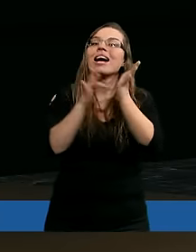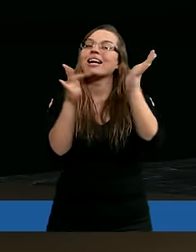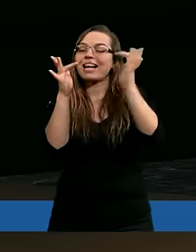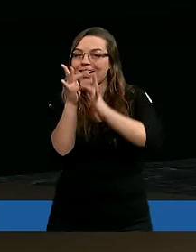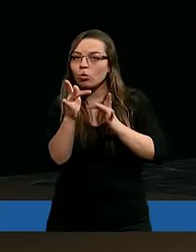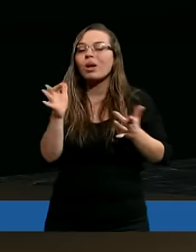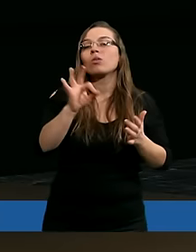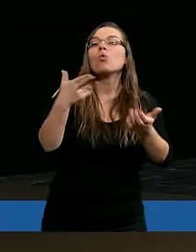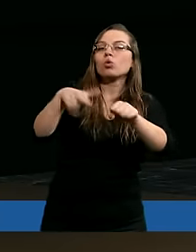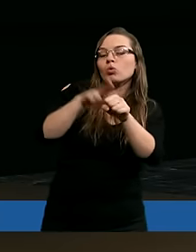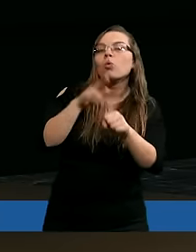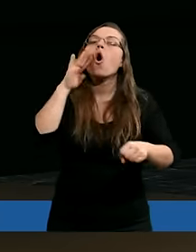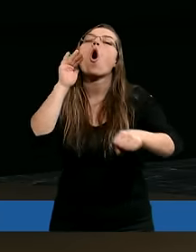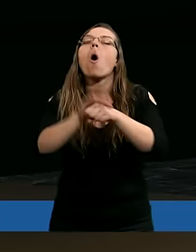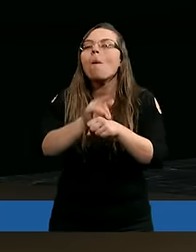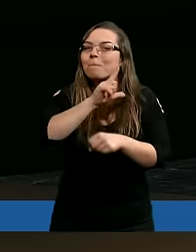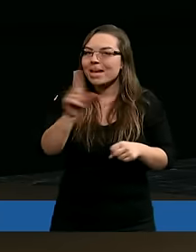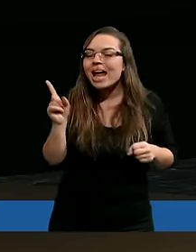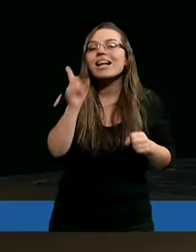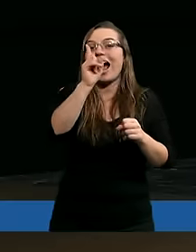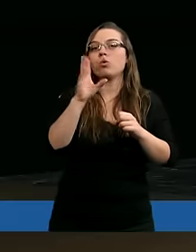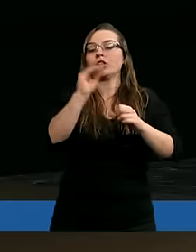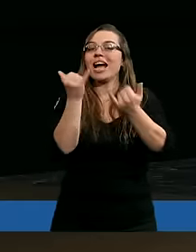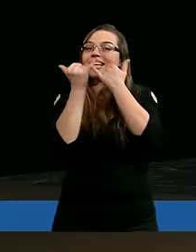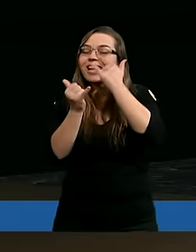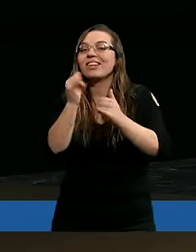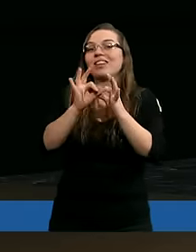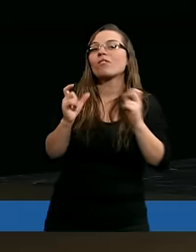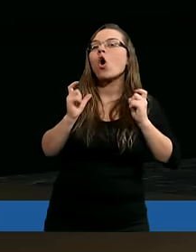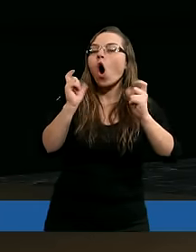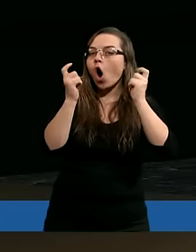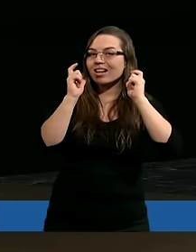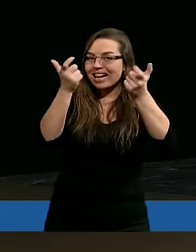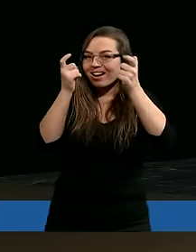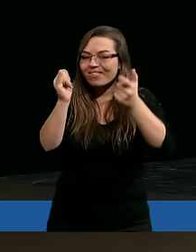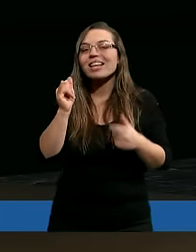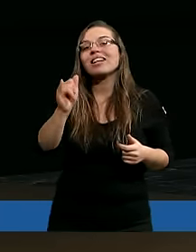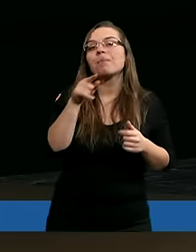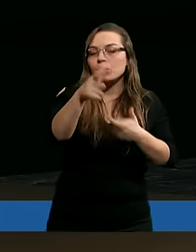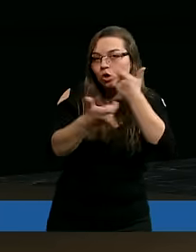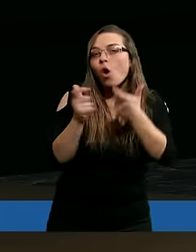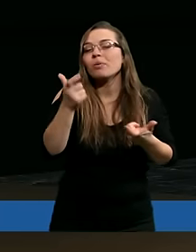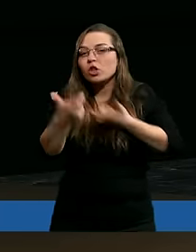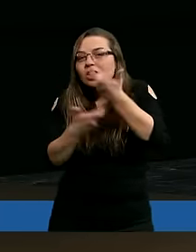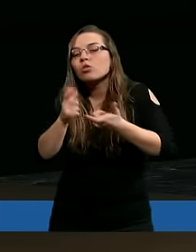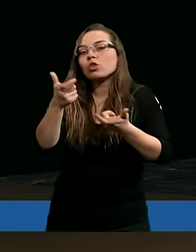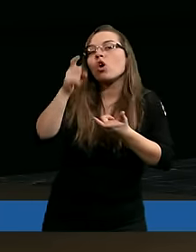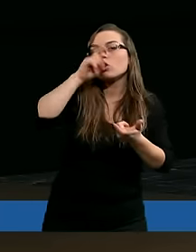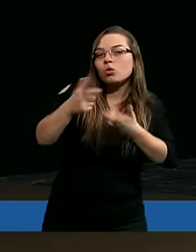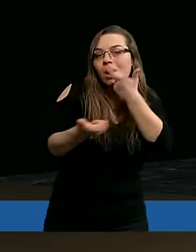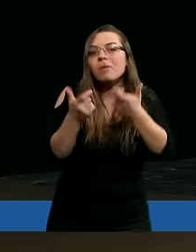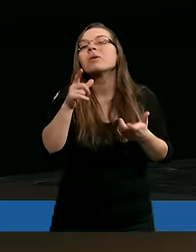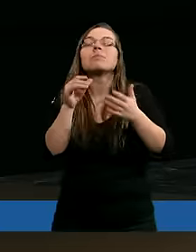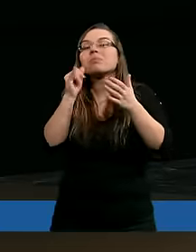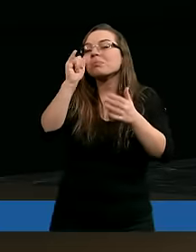Chrystus, który obiecał, że nawet jeżeli z konsekwencjami tego czynu, który zrobiłeś, albo który ci się